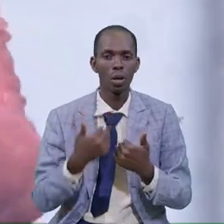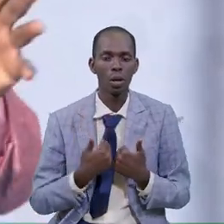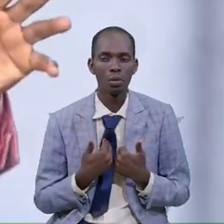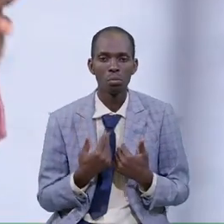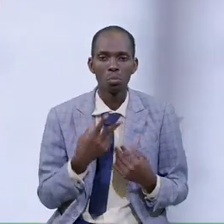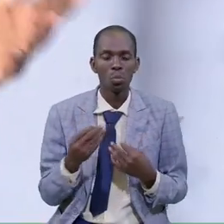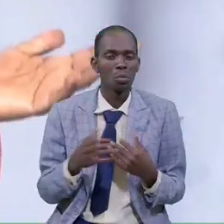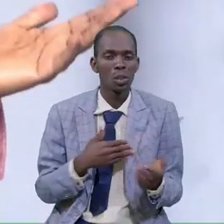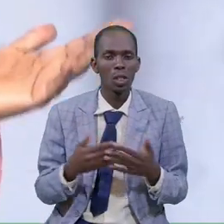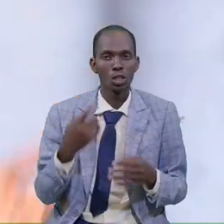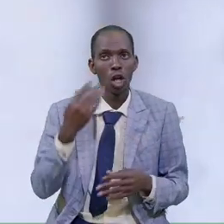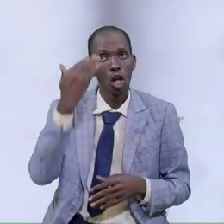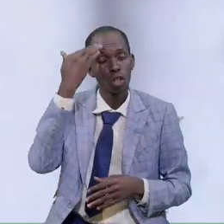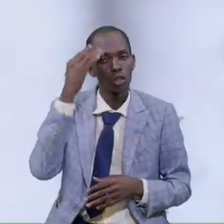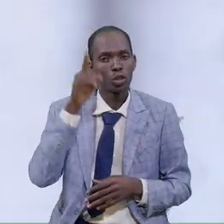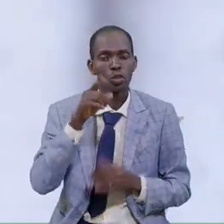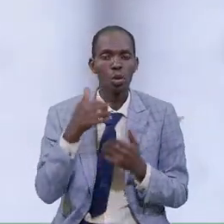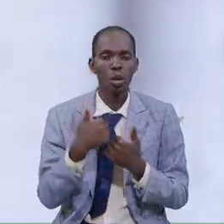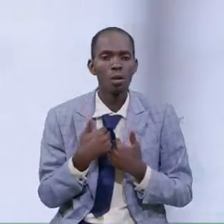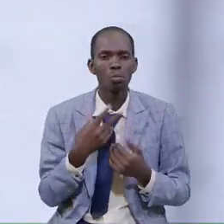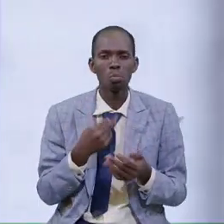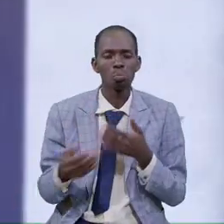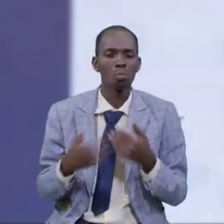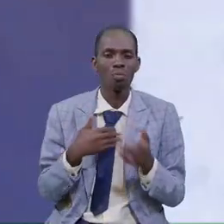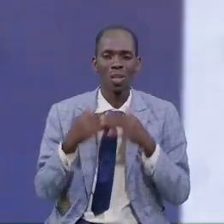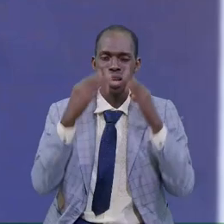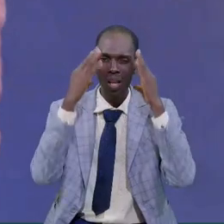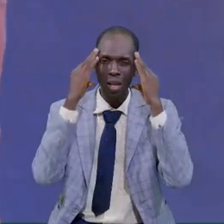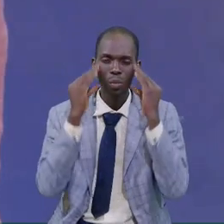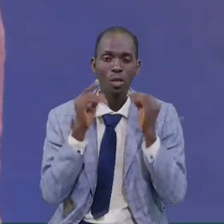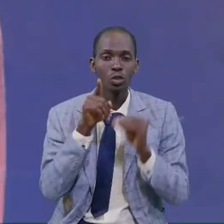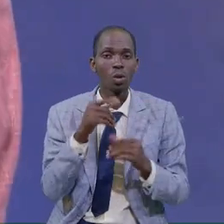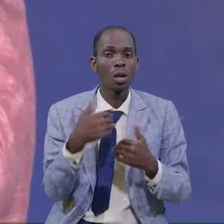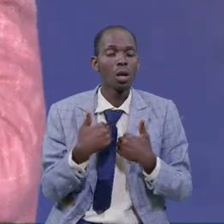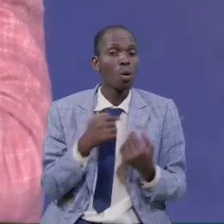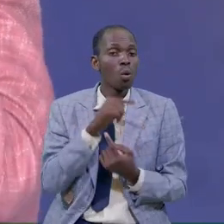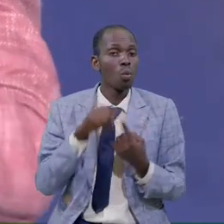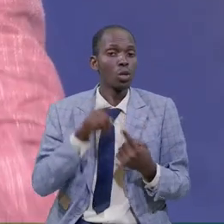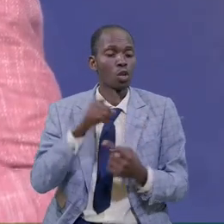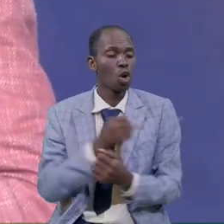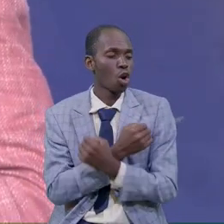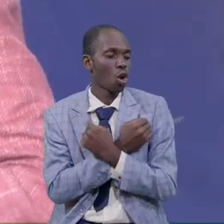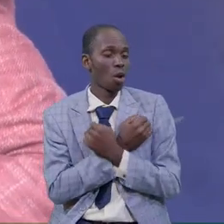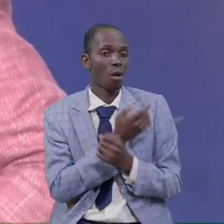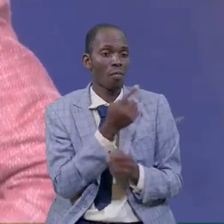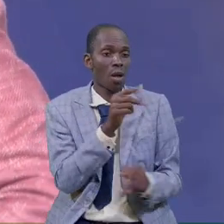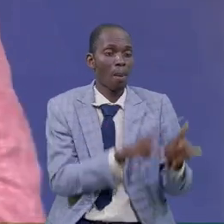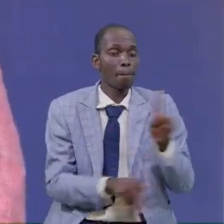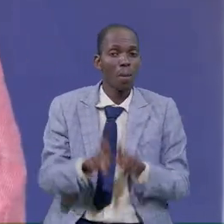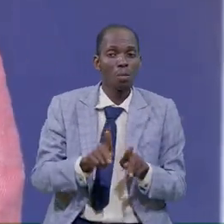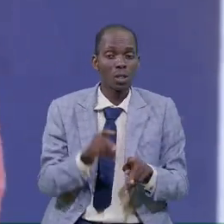vous avez, les expériences que vous avez, quand vous aimez les gens et aimez les gens,